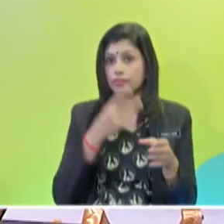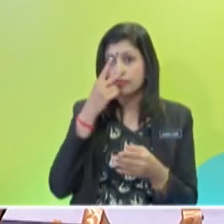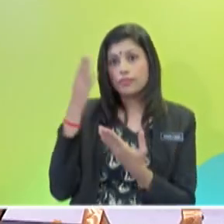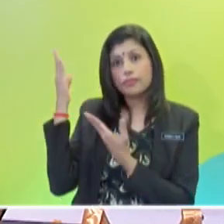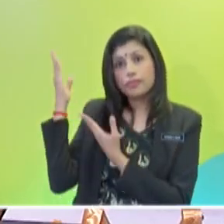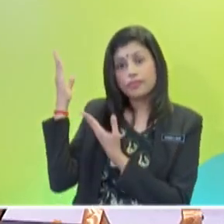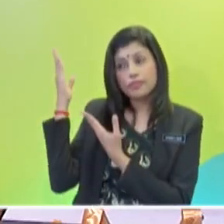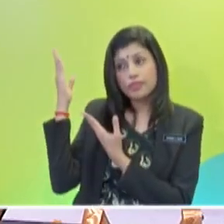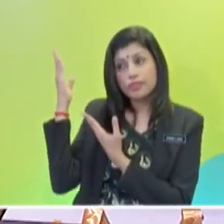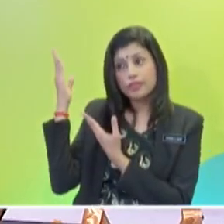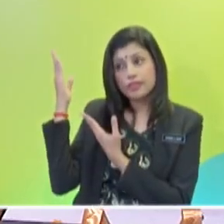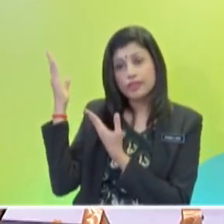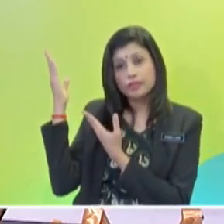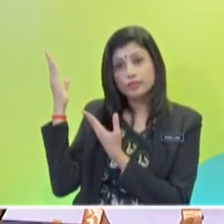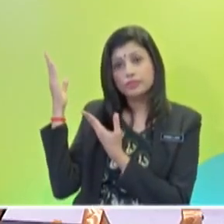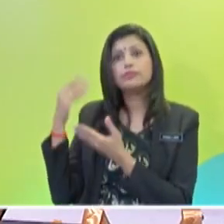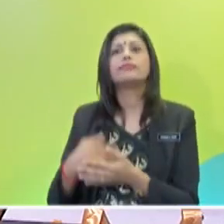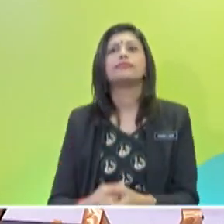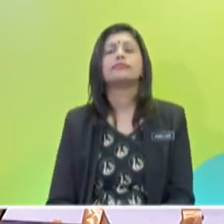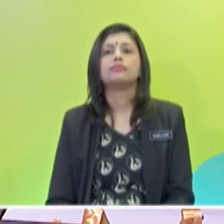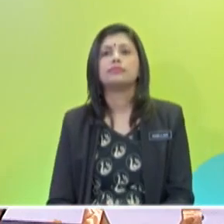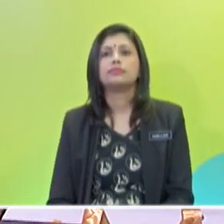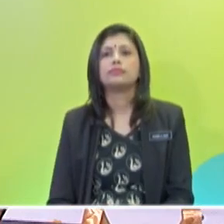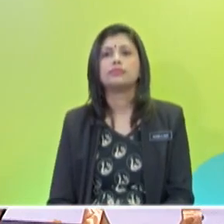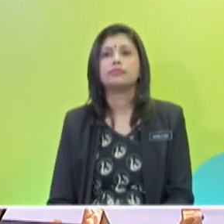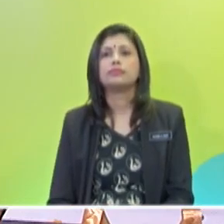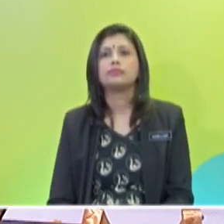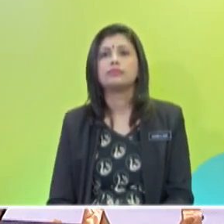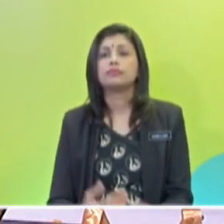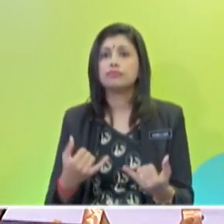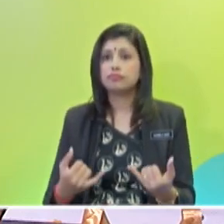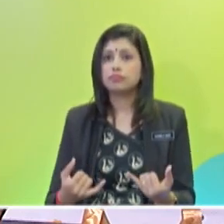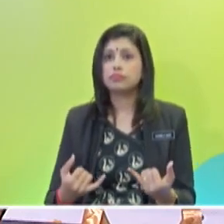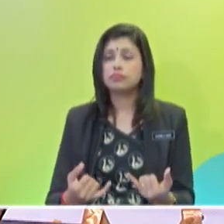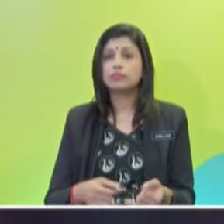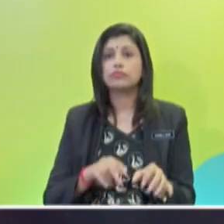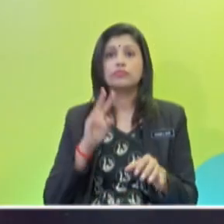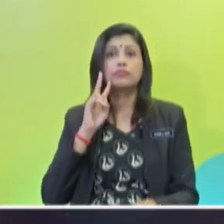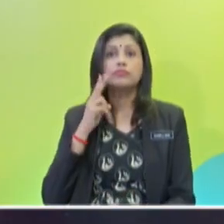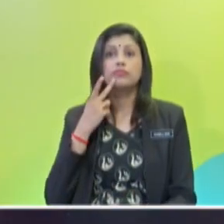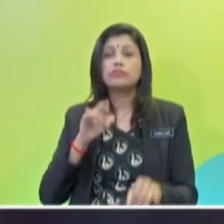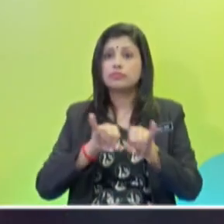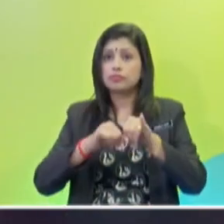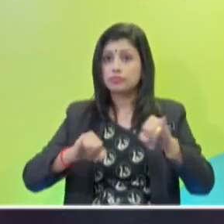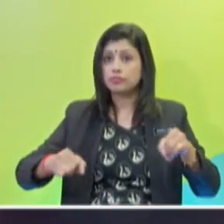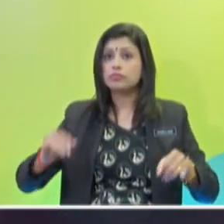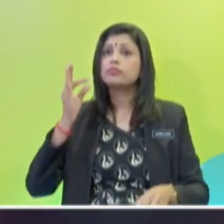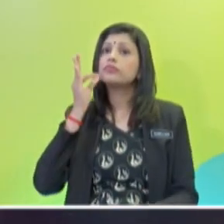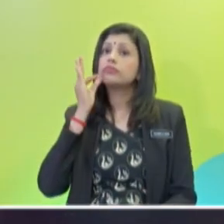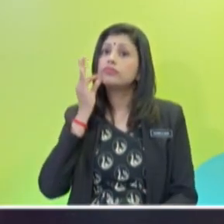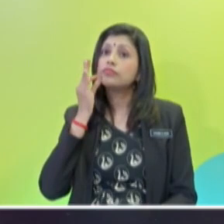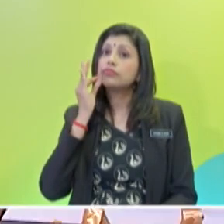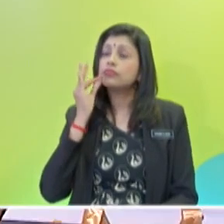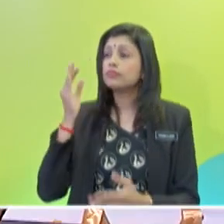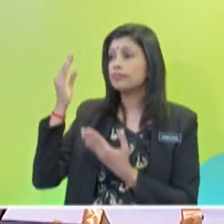Ada sayur-sayuran yang jenis buah. Yang jenis buah. Tunjuk Kak Amal. Okey, yang